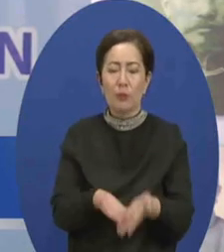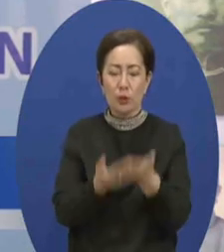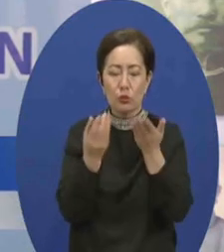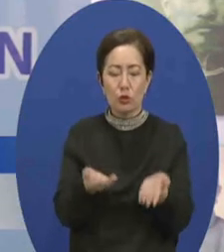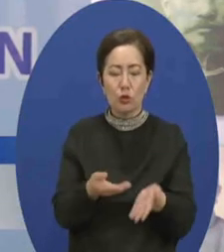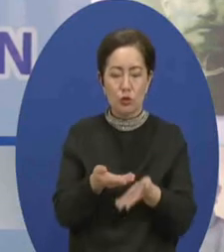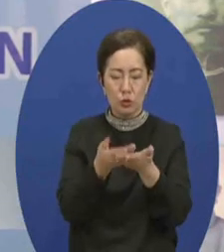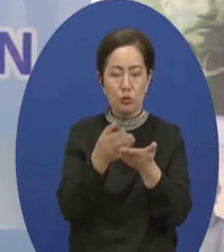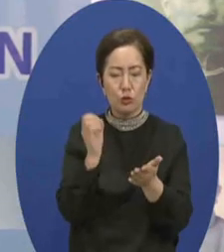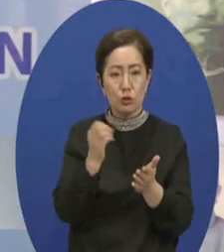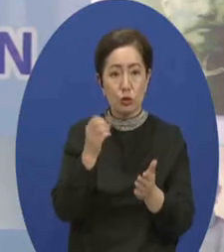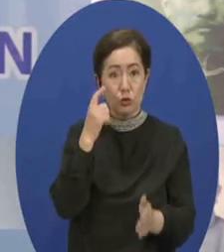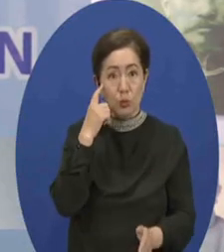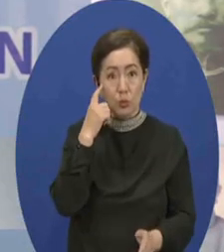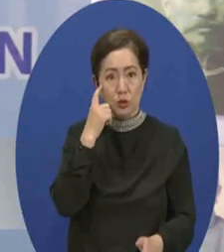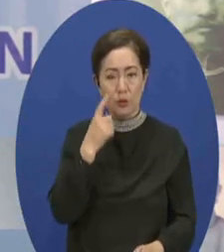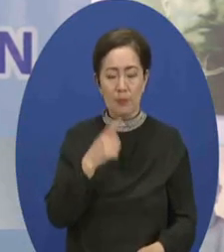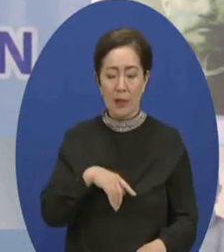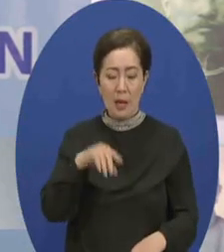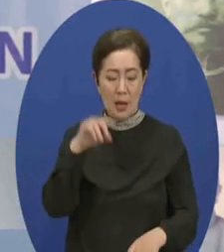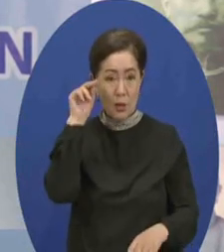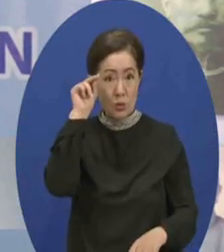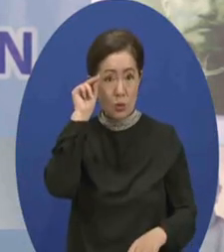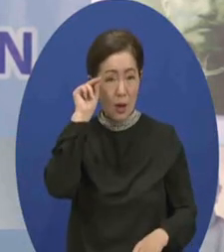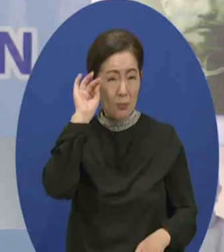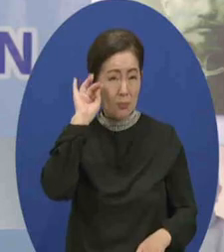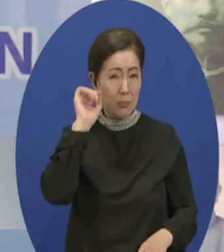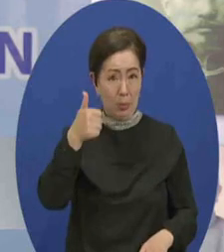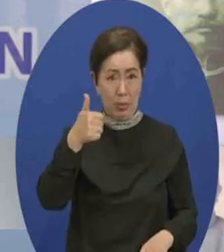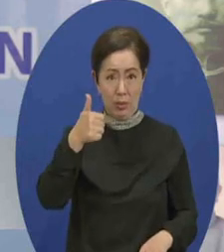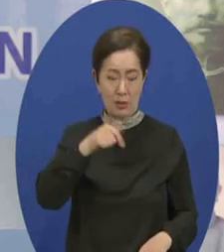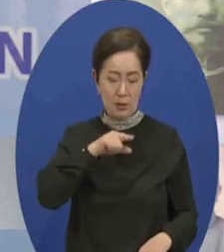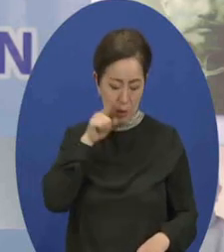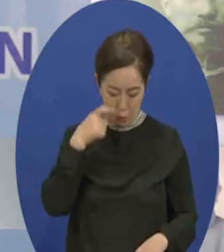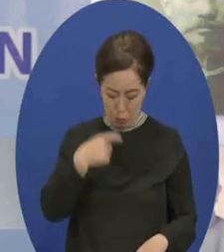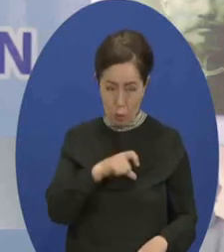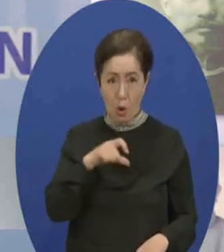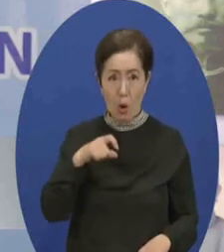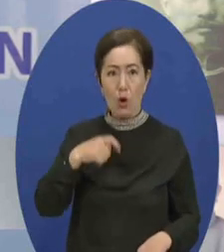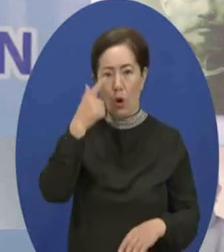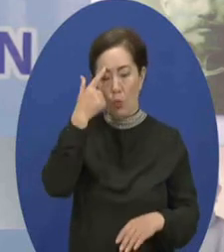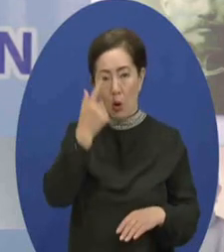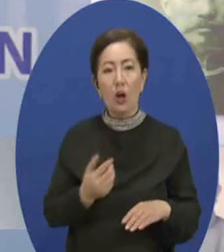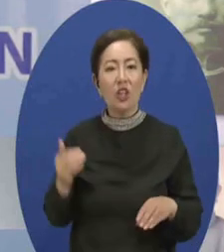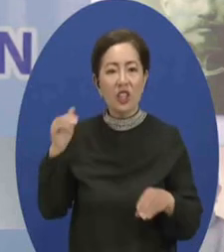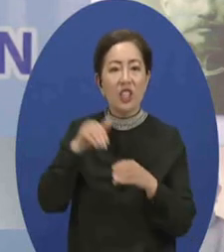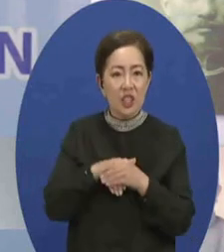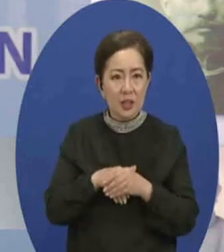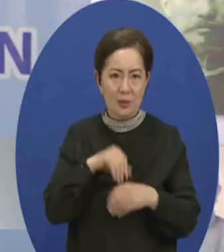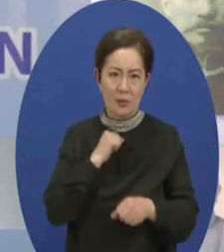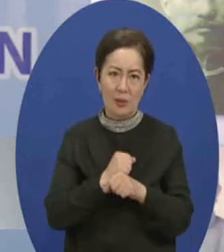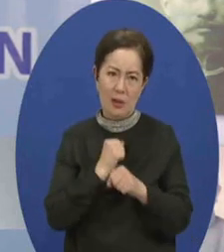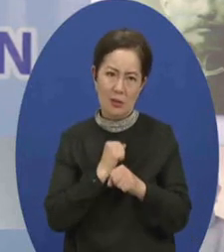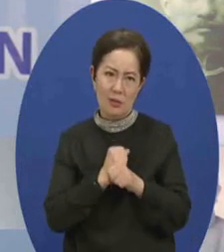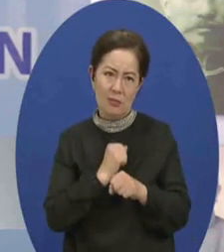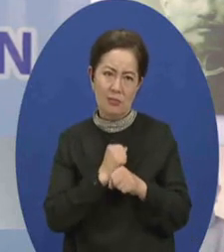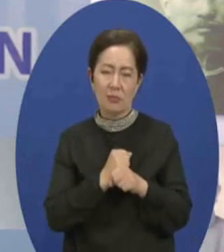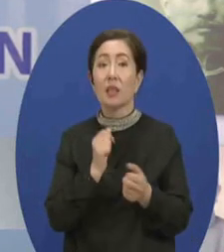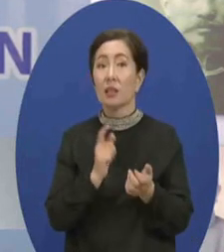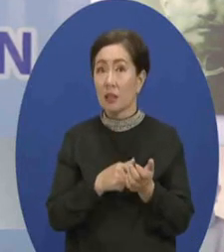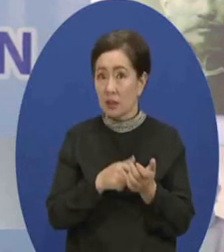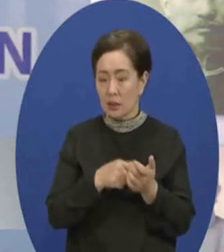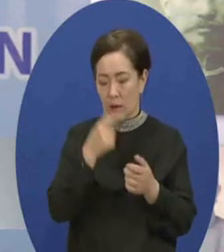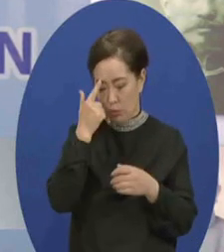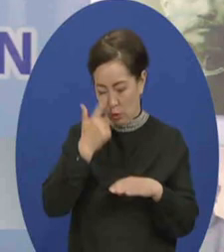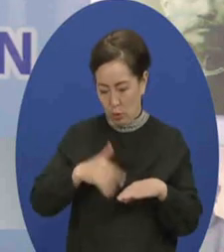гэж боддог. Харин сурч боловсрсан хүүхэд залуучууд маань эх орондоо заавалжгүй ирж ажилласаа эх орныхоо одоо